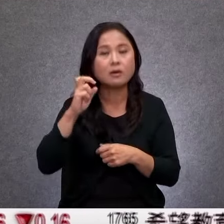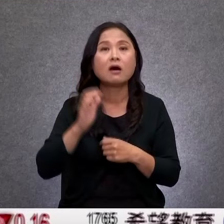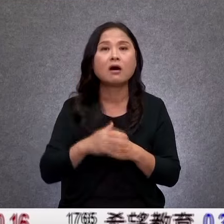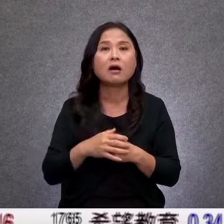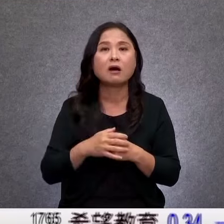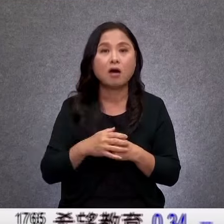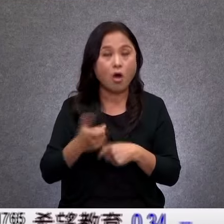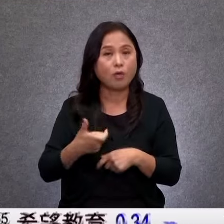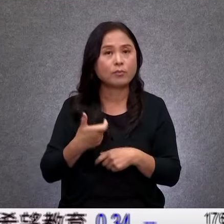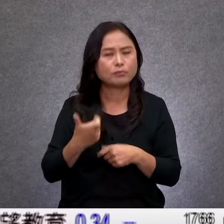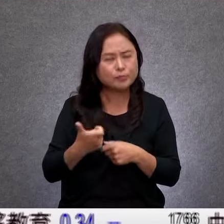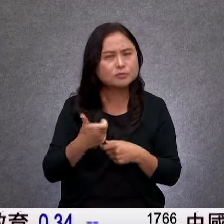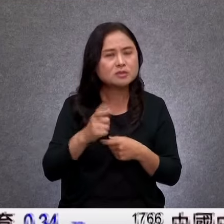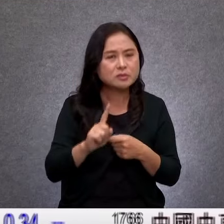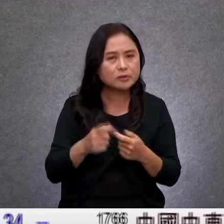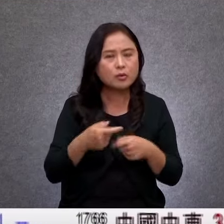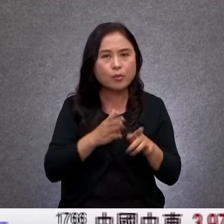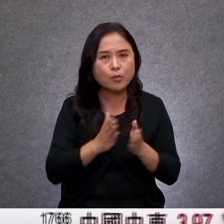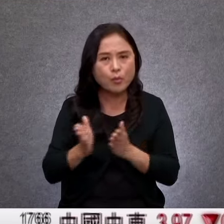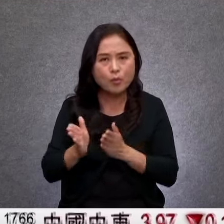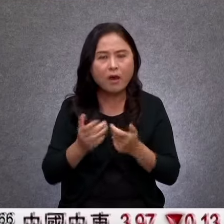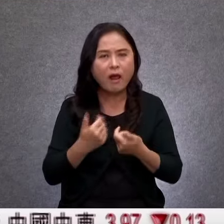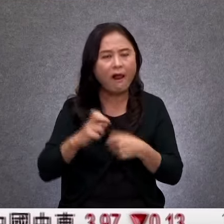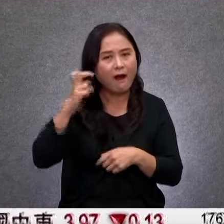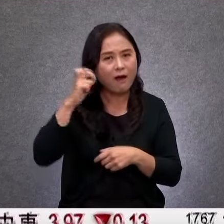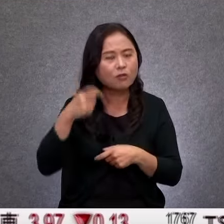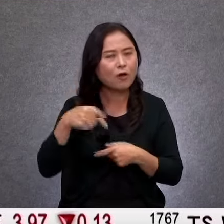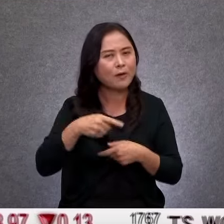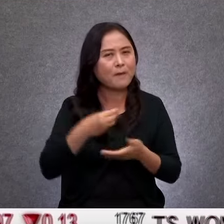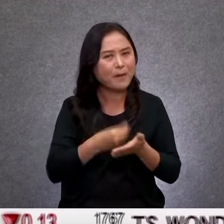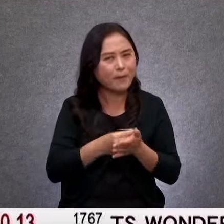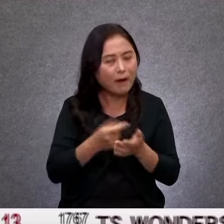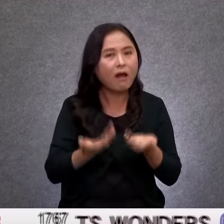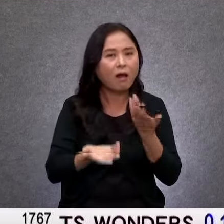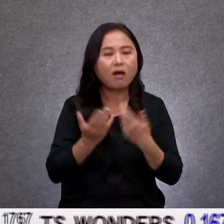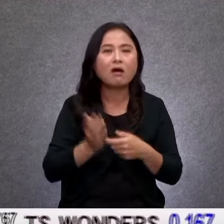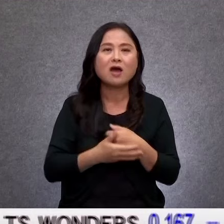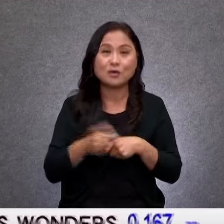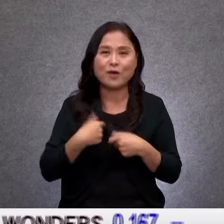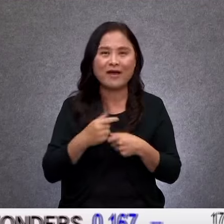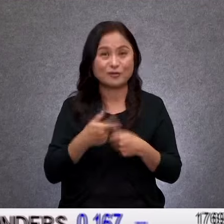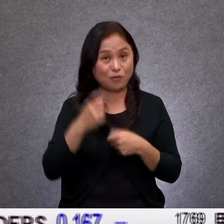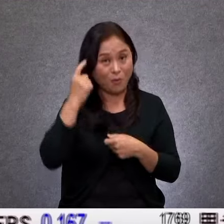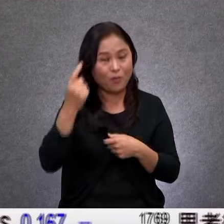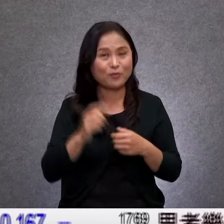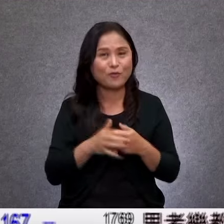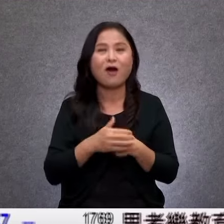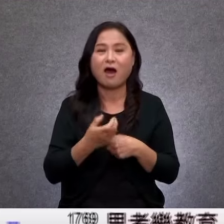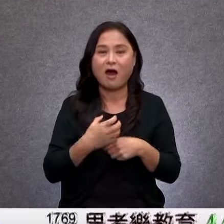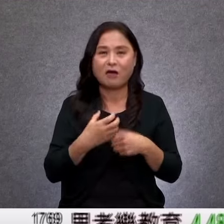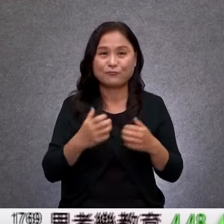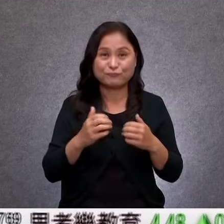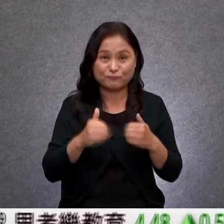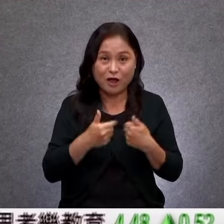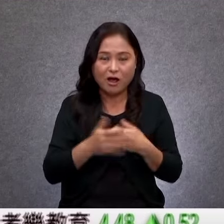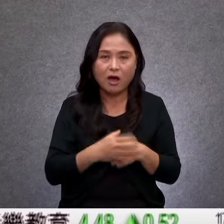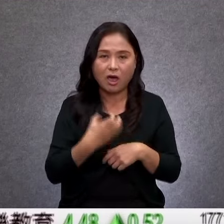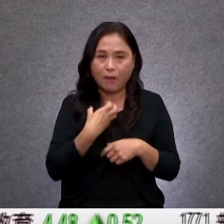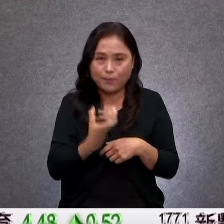長線基金咧，佢哋都係諗緊喺佢哋個資產配置嗰度咧都要考慮翻呢邊。點解咧？因為驚執